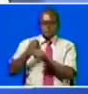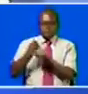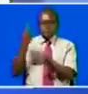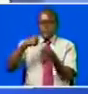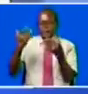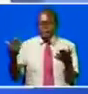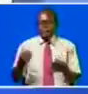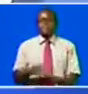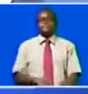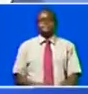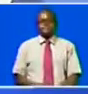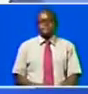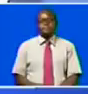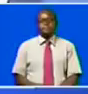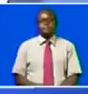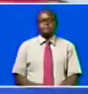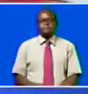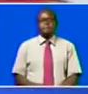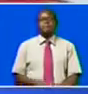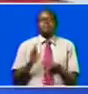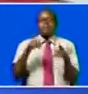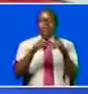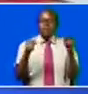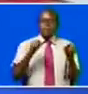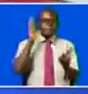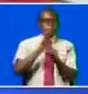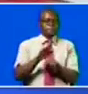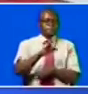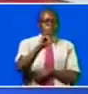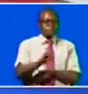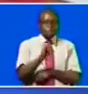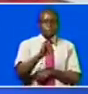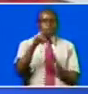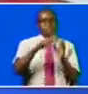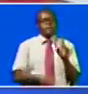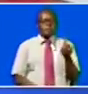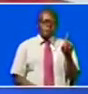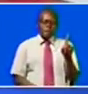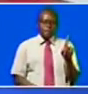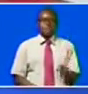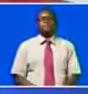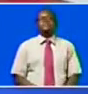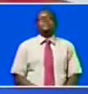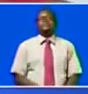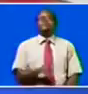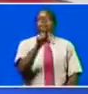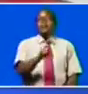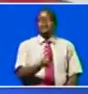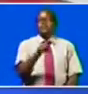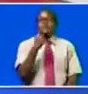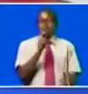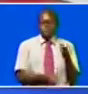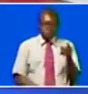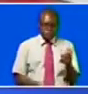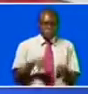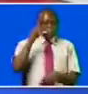akili yako na ukue na busara. Naam. Jume ni nyingi. Sitaweza kusoma zote. Jacob, niruhusu tu nisome kama moja. Kuna mtazamaji hapa anaitwa Moses Baya,